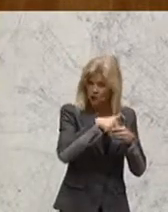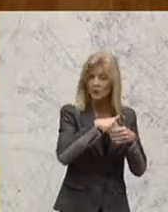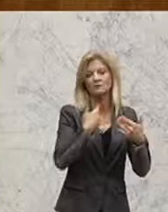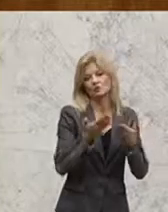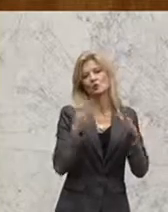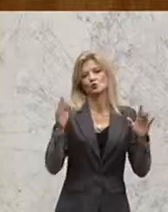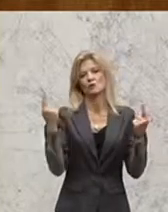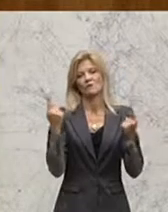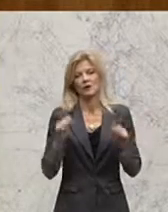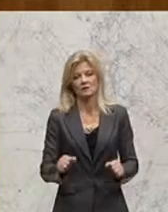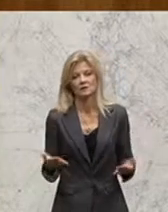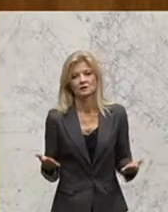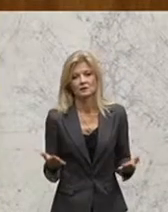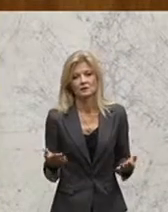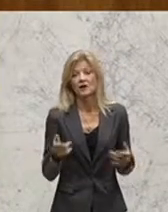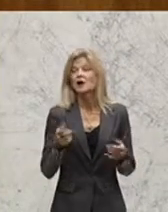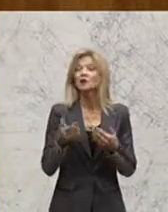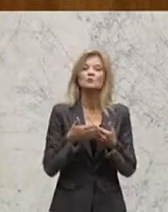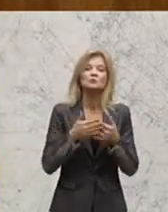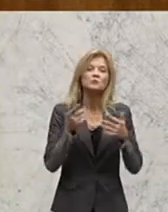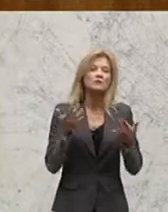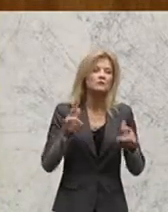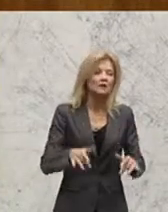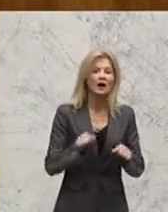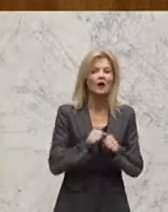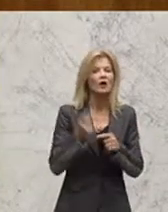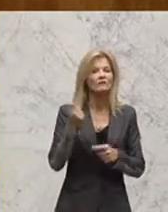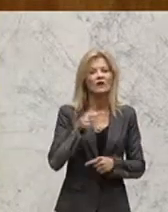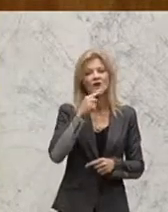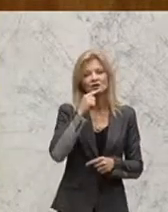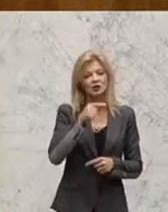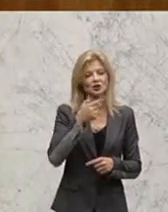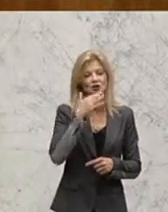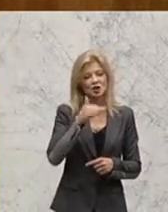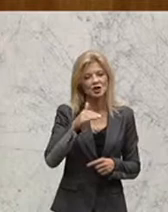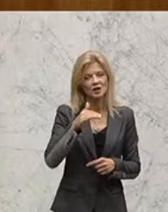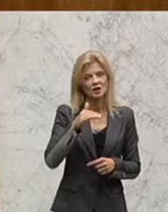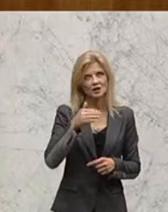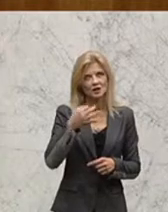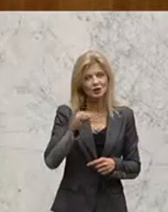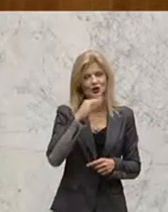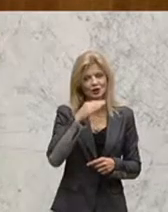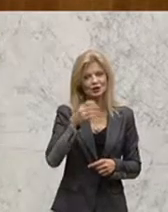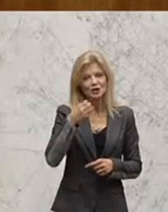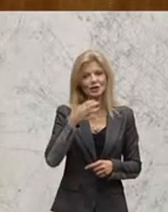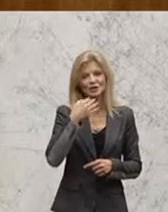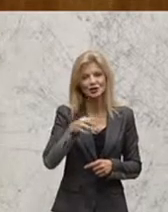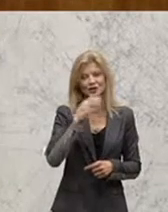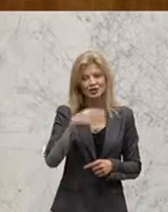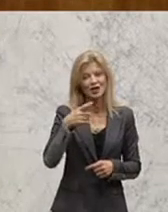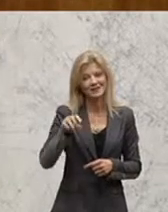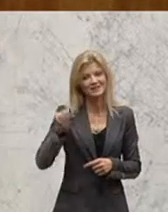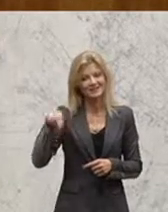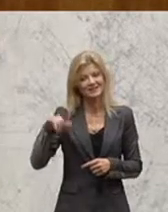Österreich aus Tschetschenien hier ein Asylverfahren erhalten haben, sogar den Asylstatus dann am Ende erhalten haben und dann als